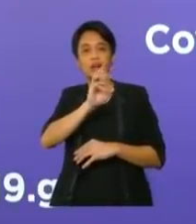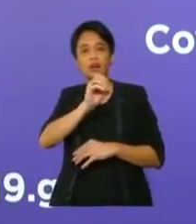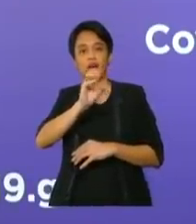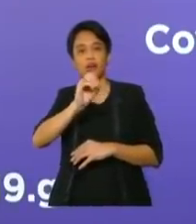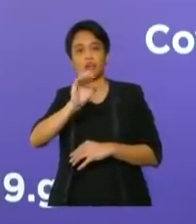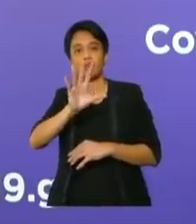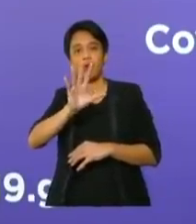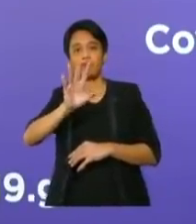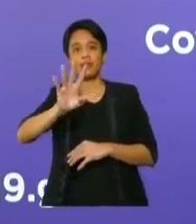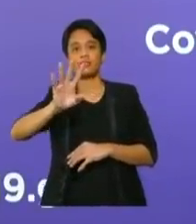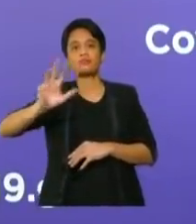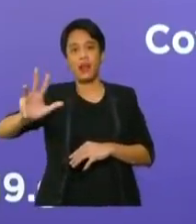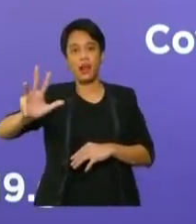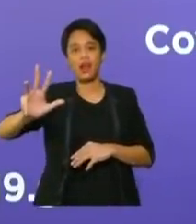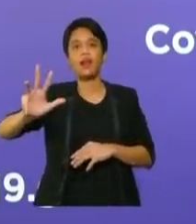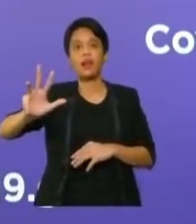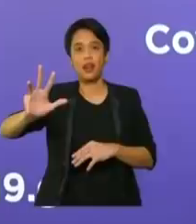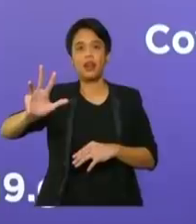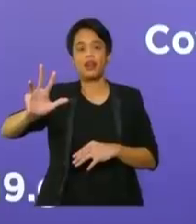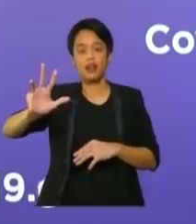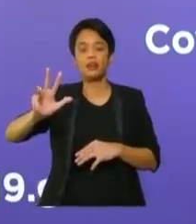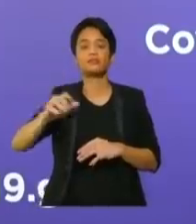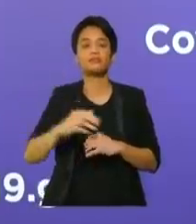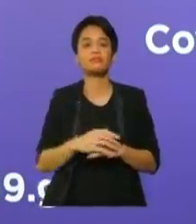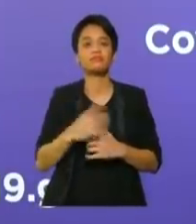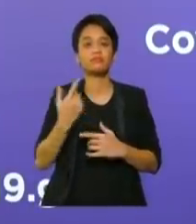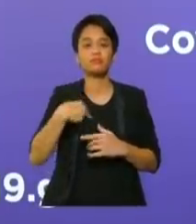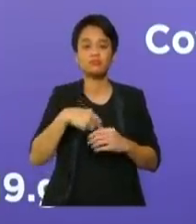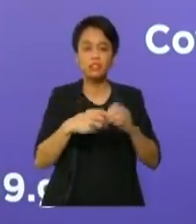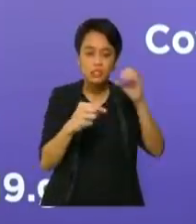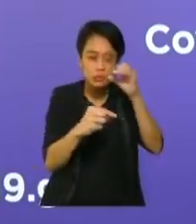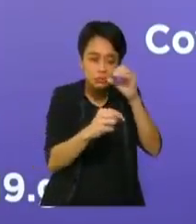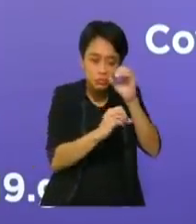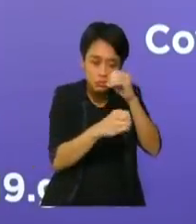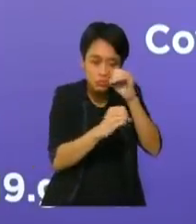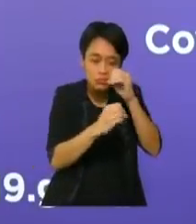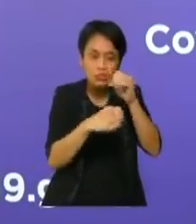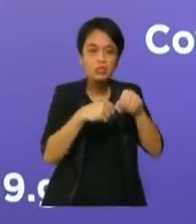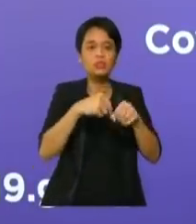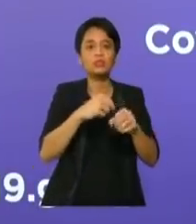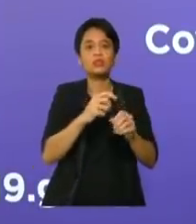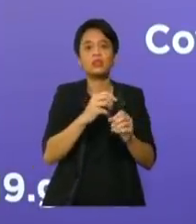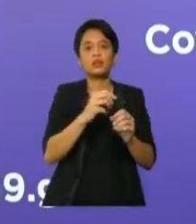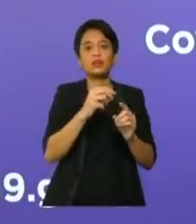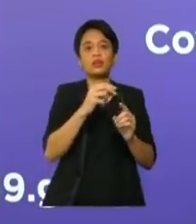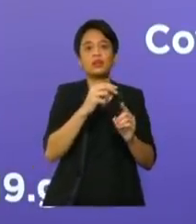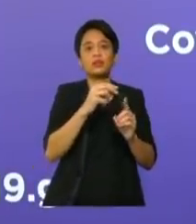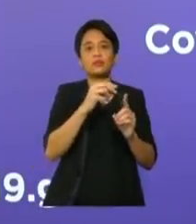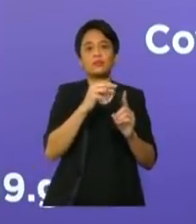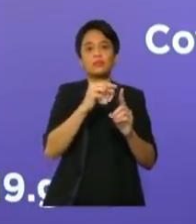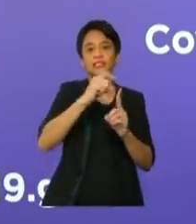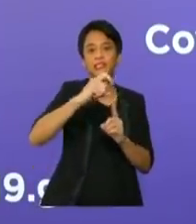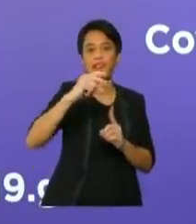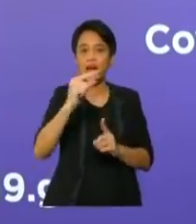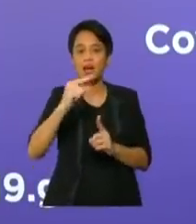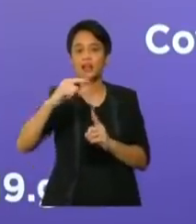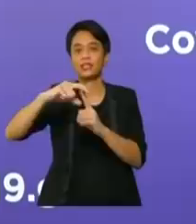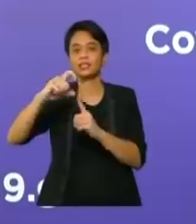spesimen. Kita lakukan dengan pemeriksaan real-time PCR maupun dengan tes cepat